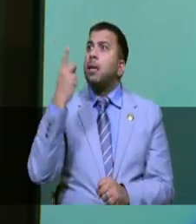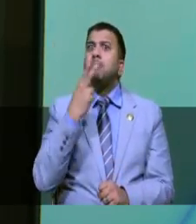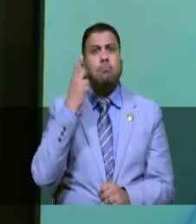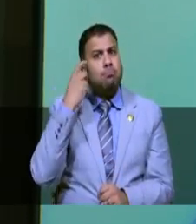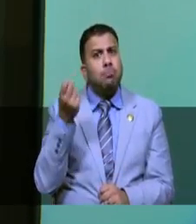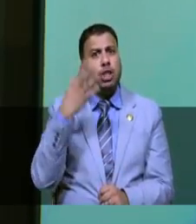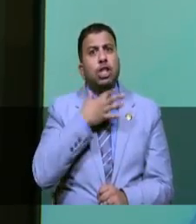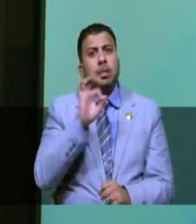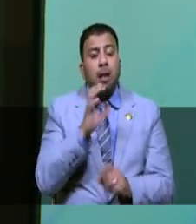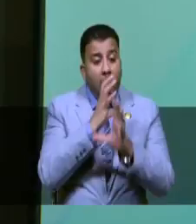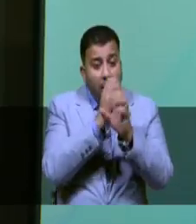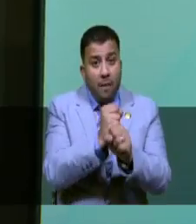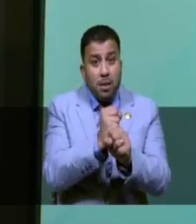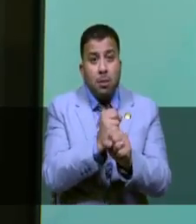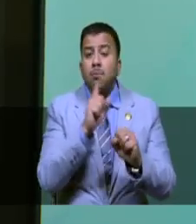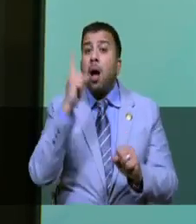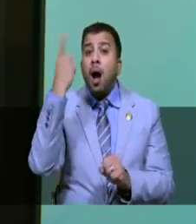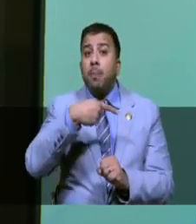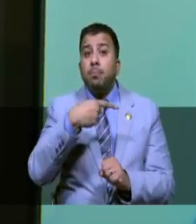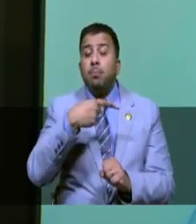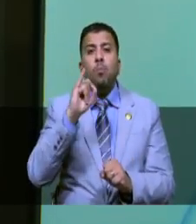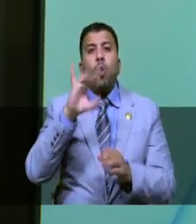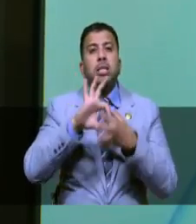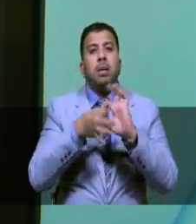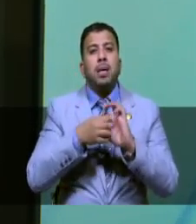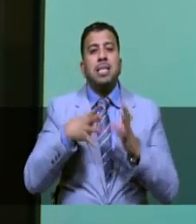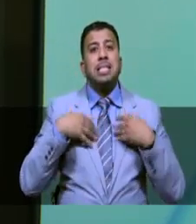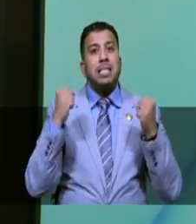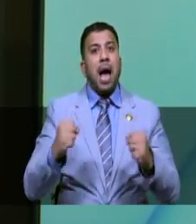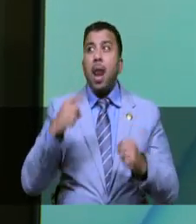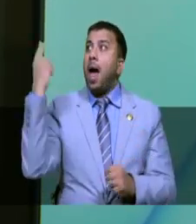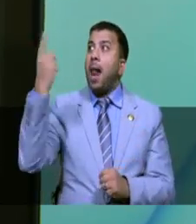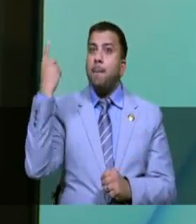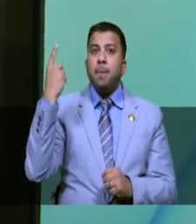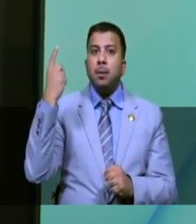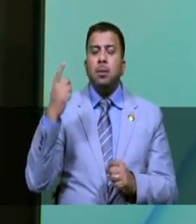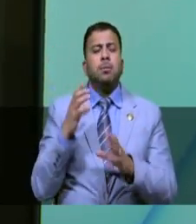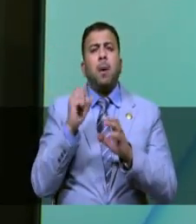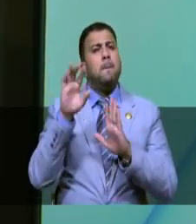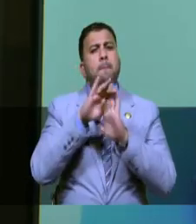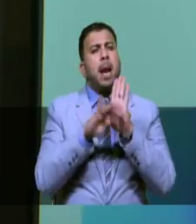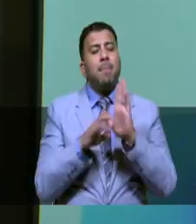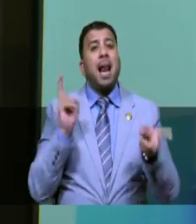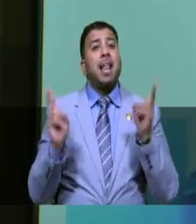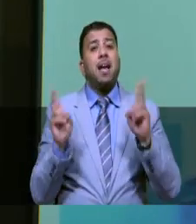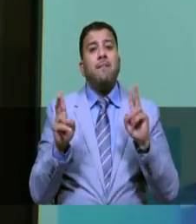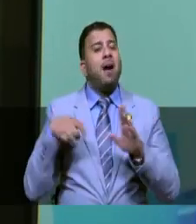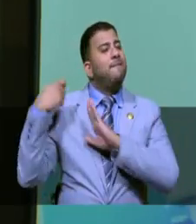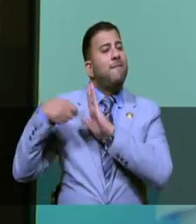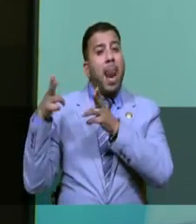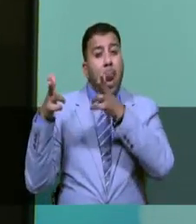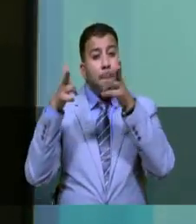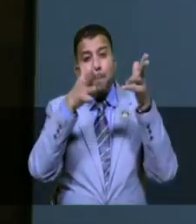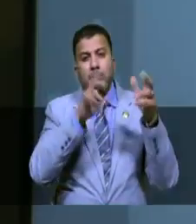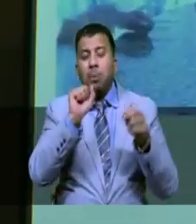في برنامج التحصين وفق توجهات منظمة الصحة العالمية. تضمن برنامج الاحتفال فيلم وثائقي